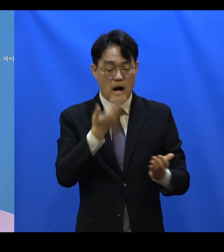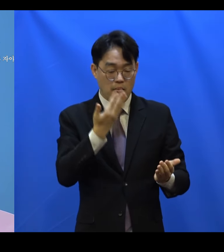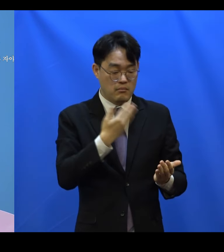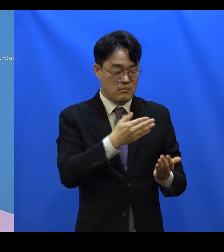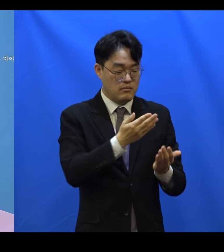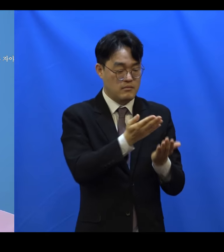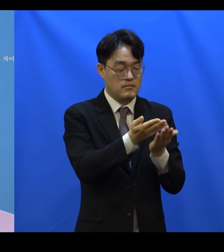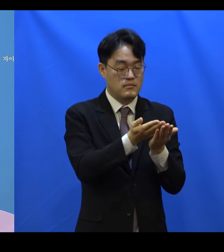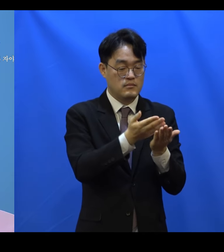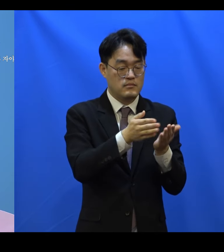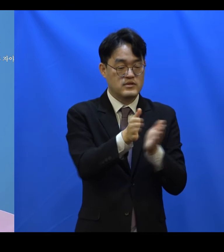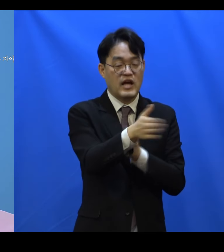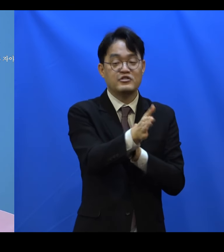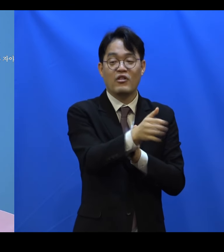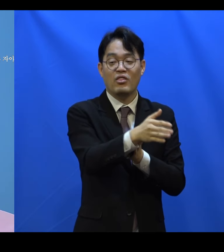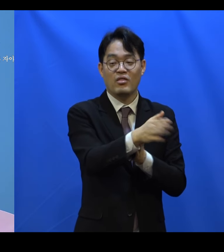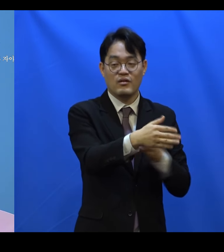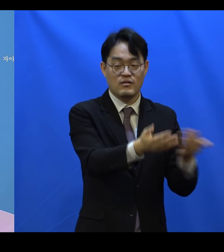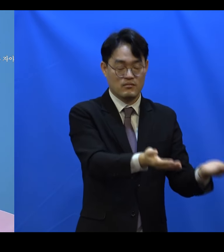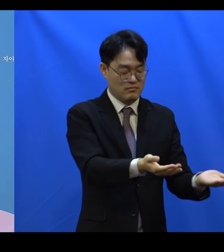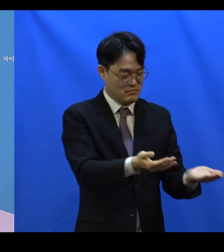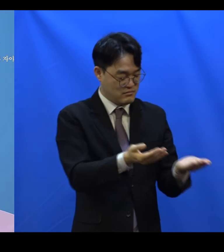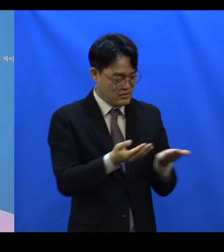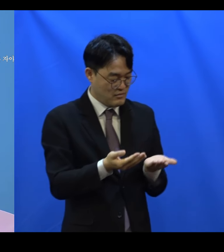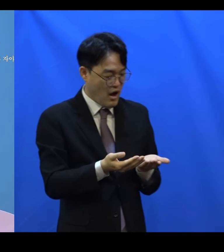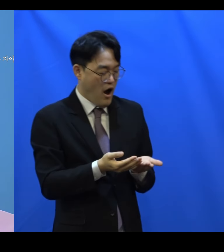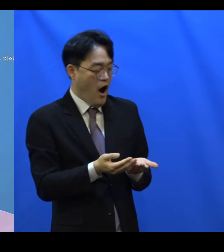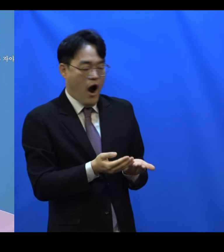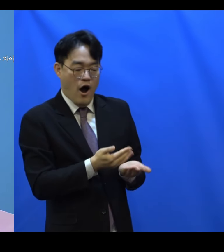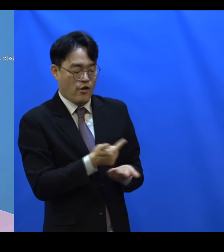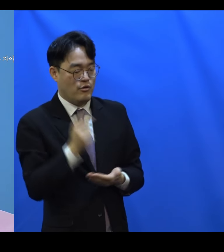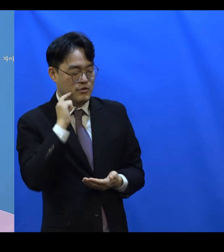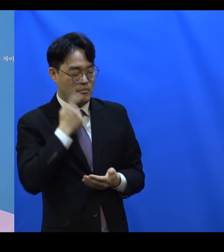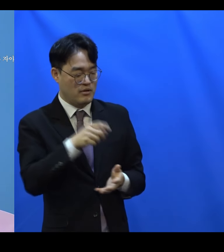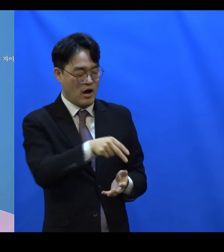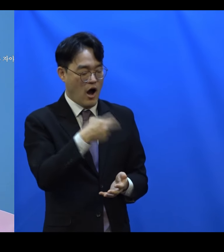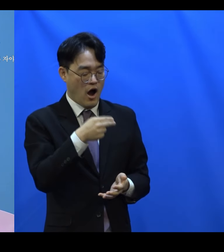아, 진짜. 여러분, 관상용 열대어를 한번 보세요.